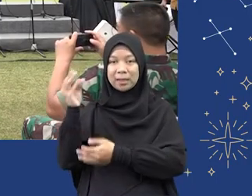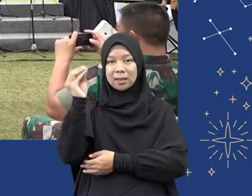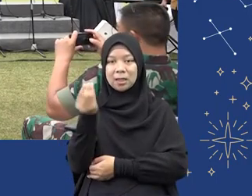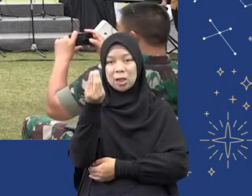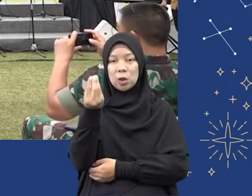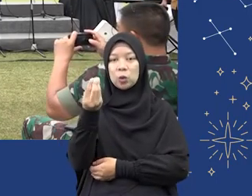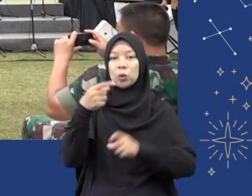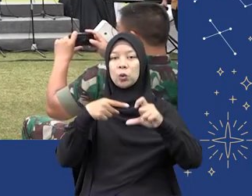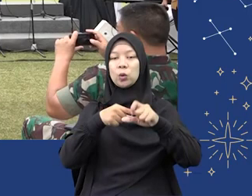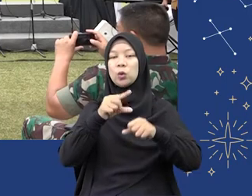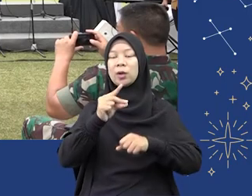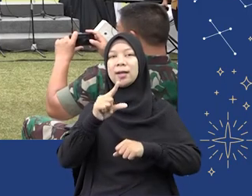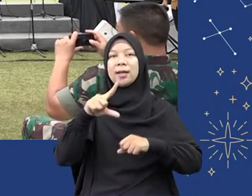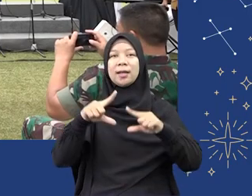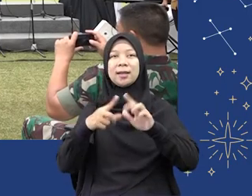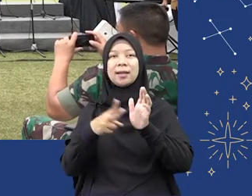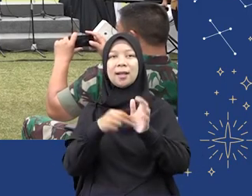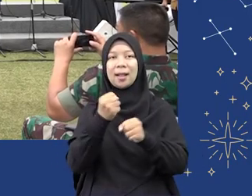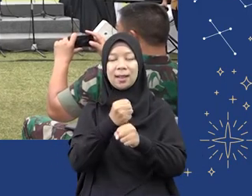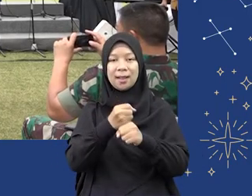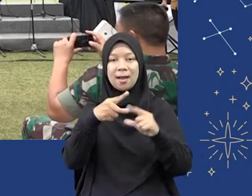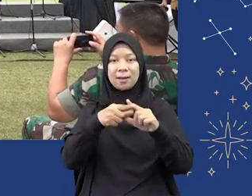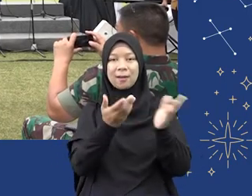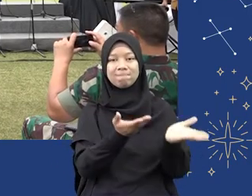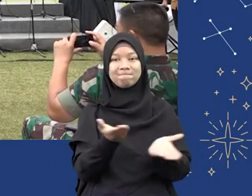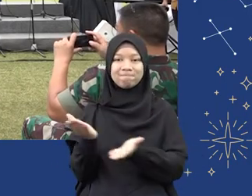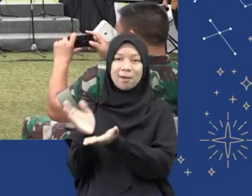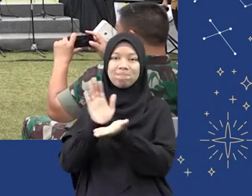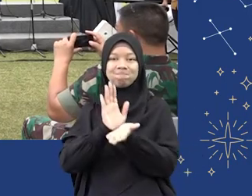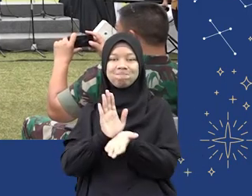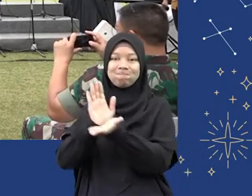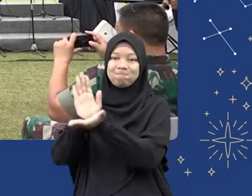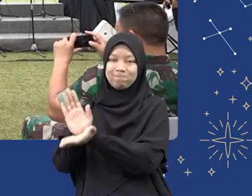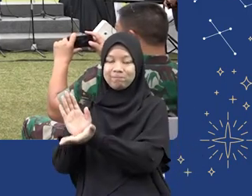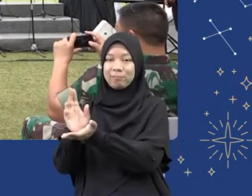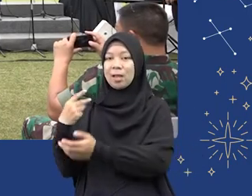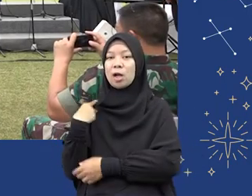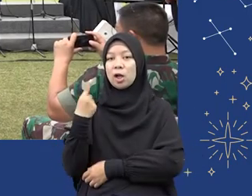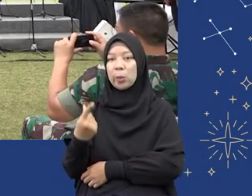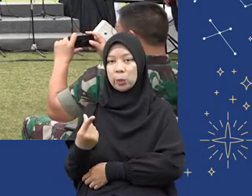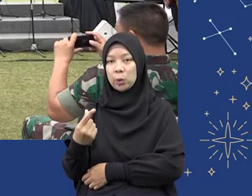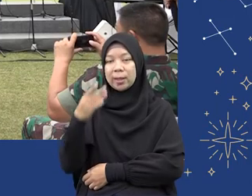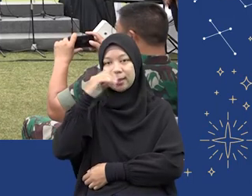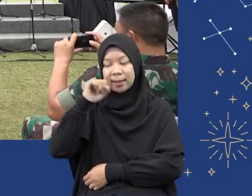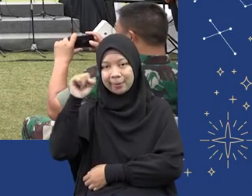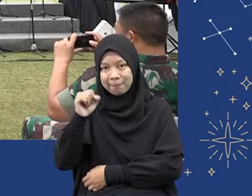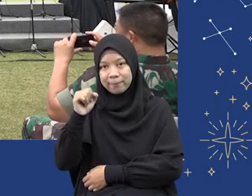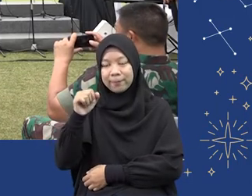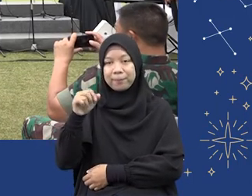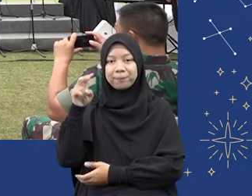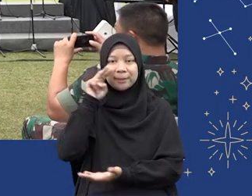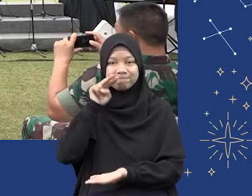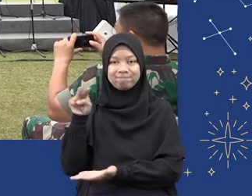Penerbit Erlangga untuk memberikan box edukasi astronomi kami mohon Rektor ITB untuk berkenan menyaksikan pemberian box edukasi